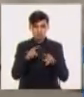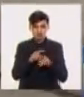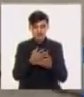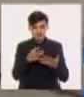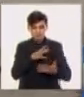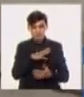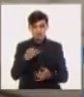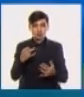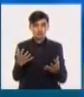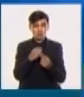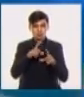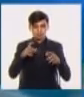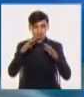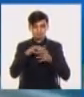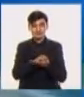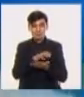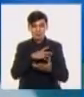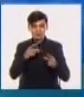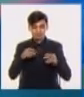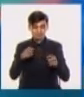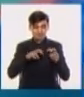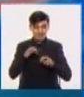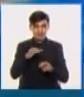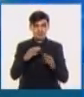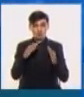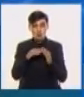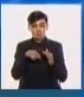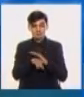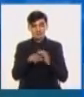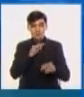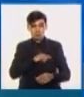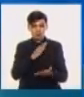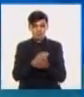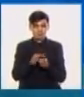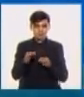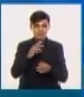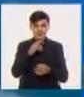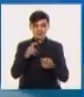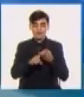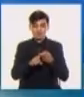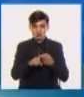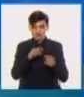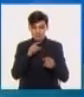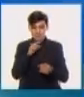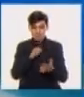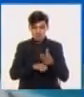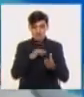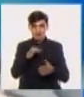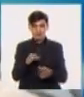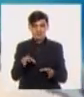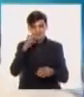сейчас разбирают завалы. Многие жители Мексики работают на дому из-за пандемии коронавируса. Однако действующая в стране